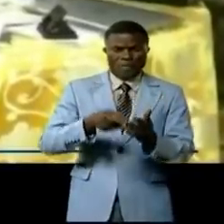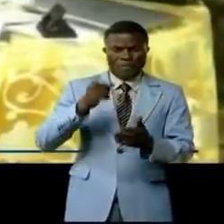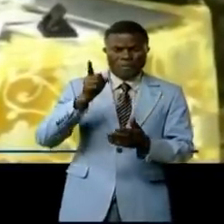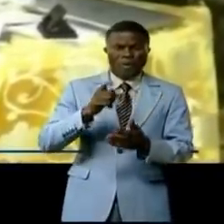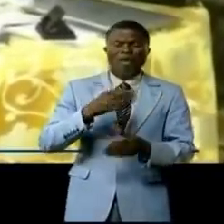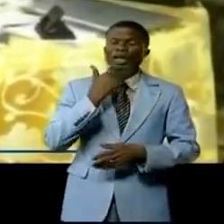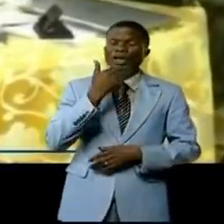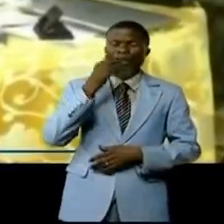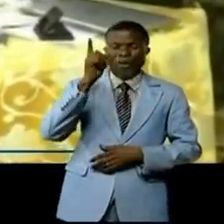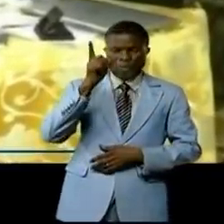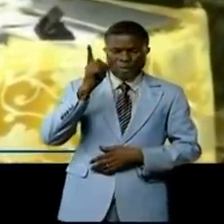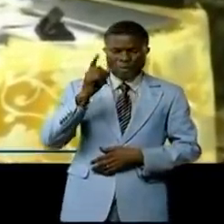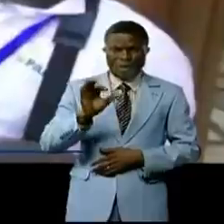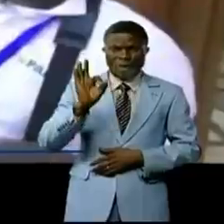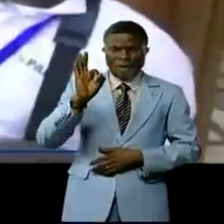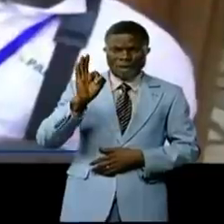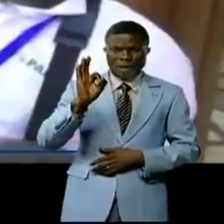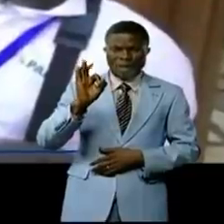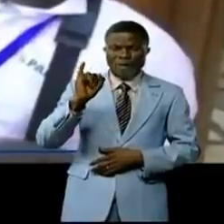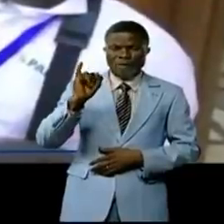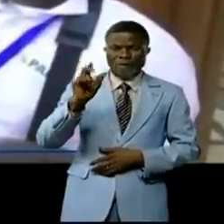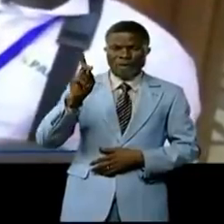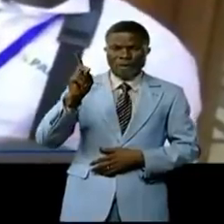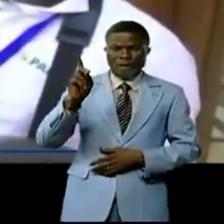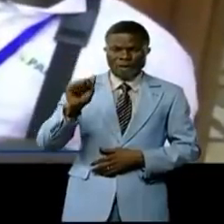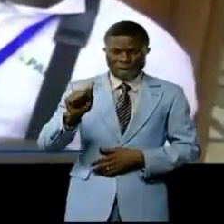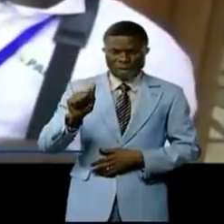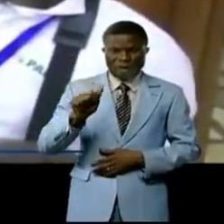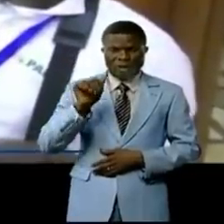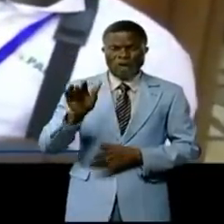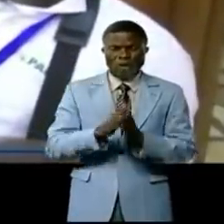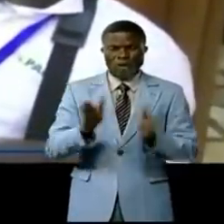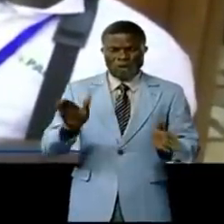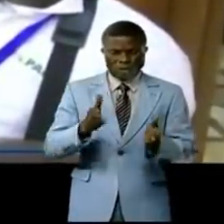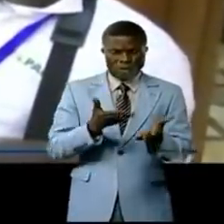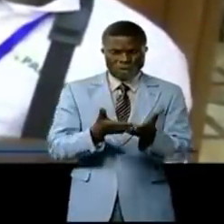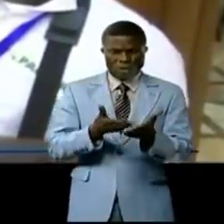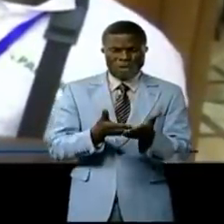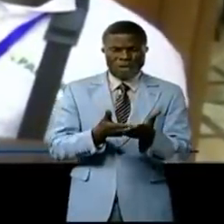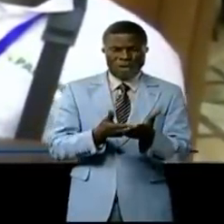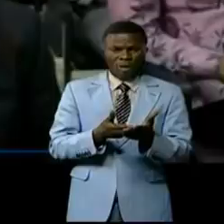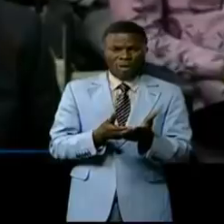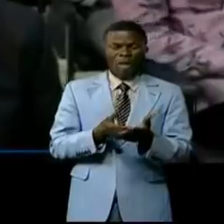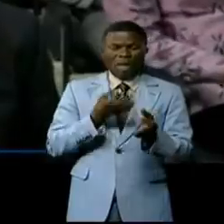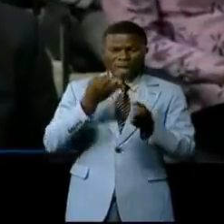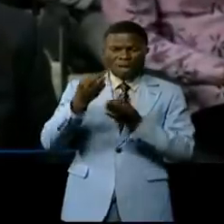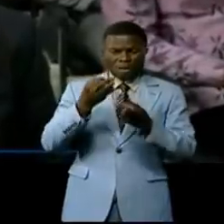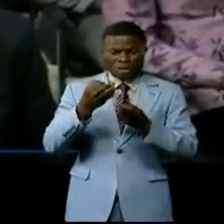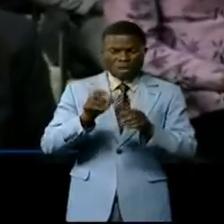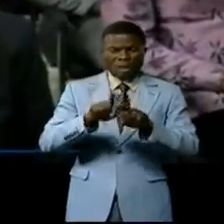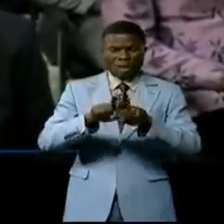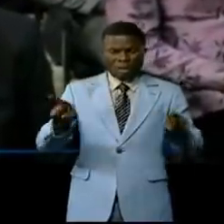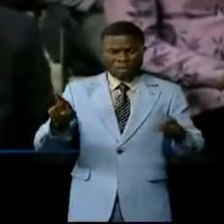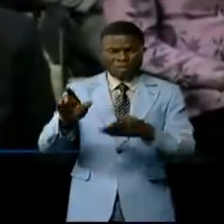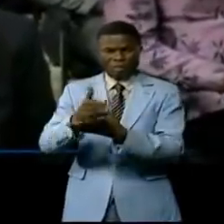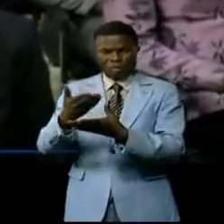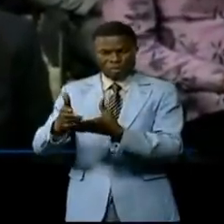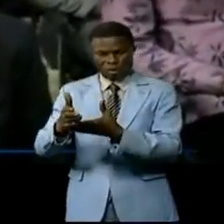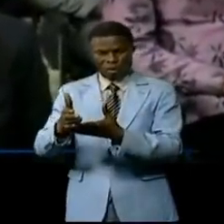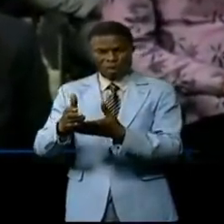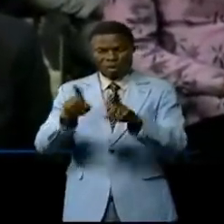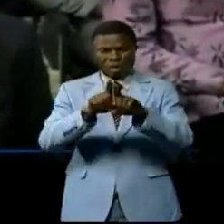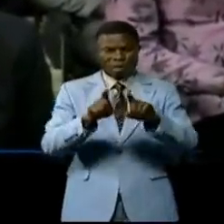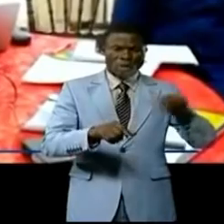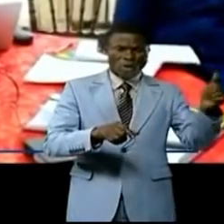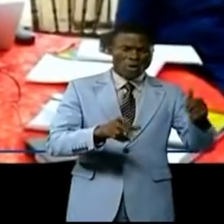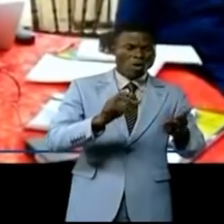bailleur des fonds, FIDA, par la bouche de son directeur pays Valentin Achancho, à tracer la différence entre Padrir et les